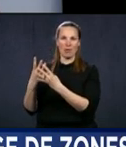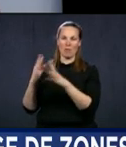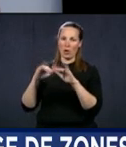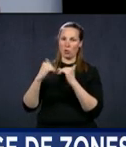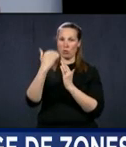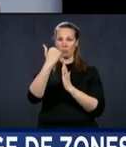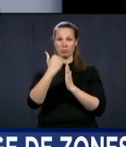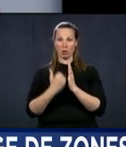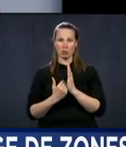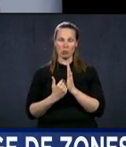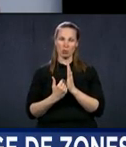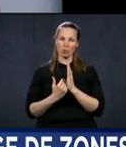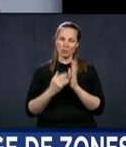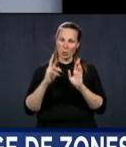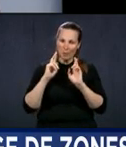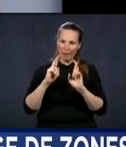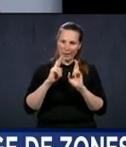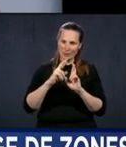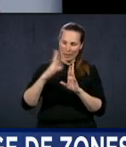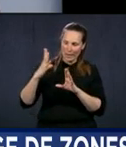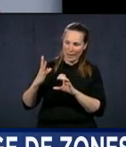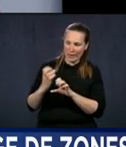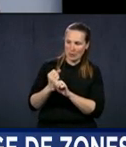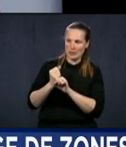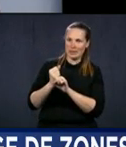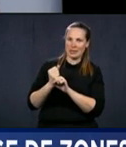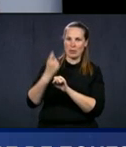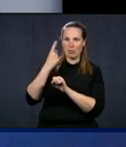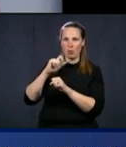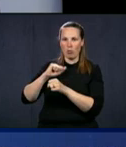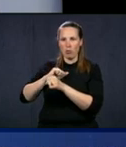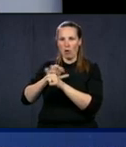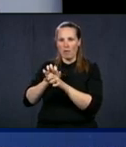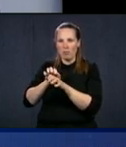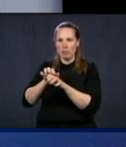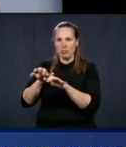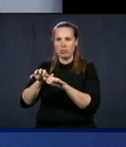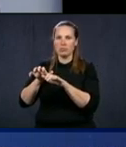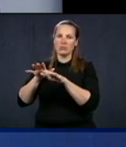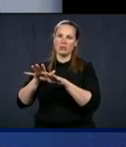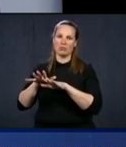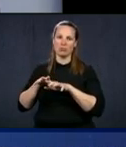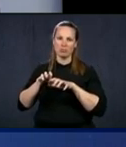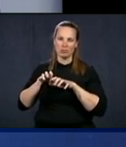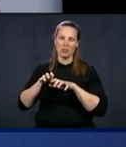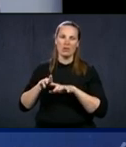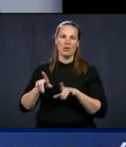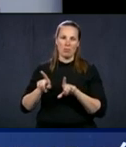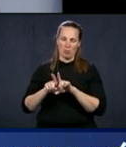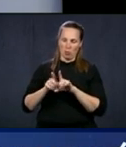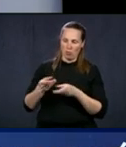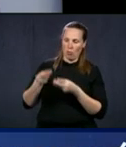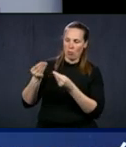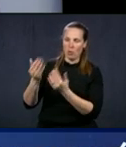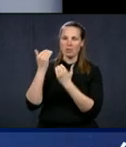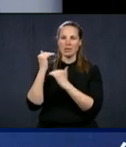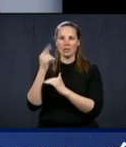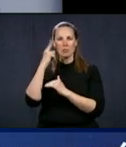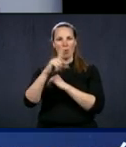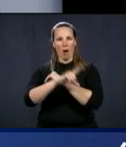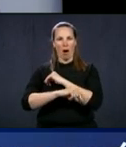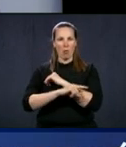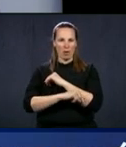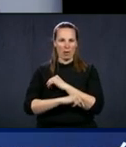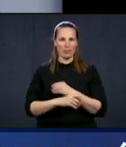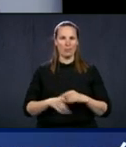de mesures, on l'espère, va concourir à assurer un climat de travail toujours plus sécuritaire à notre personnel et du même